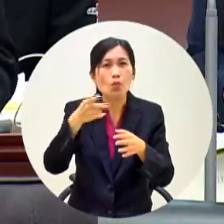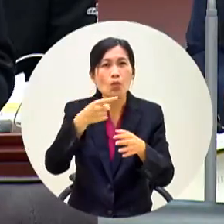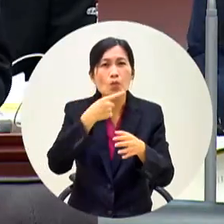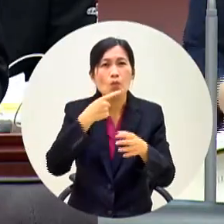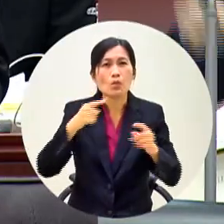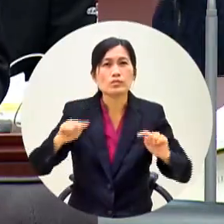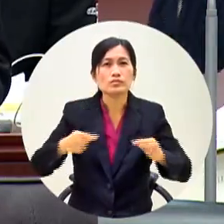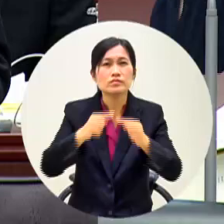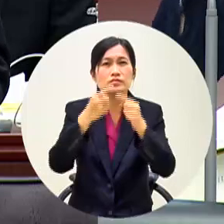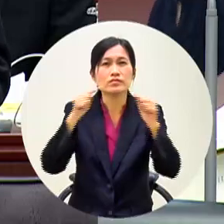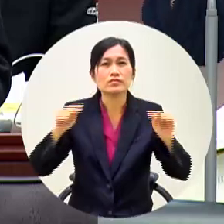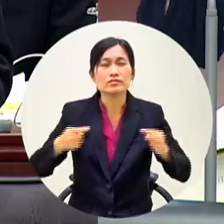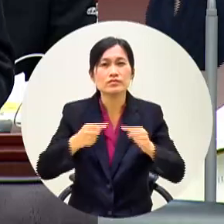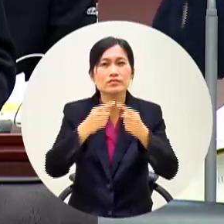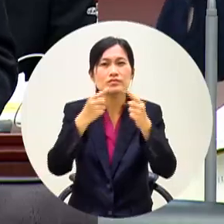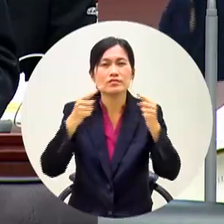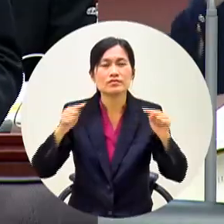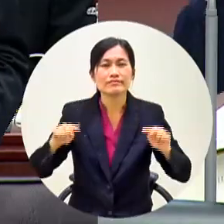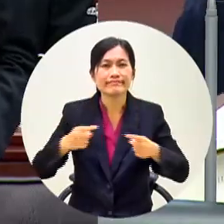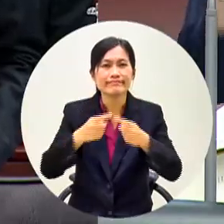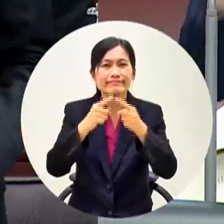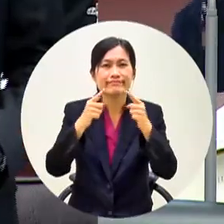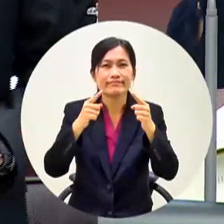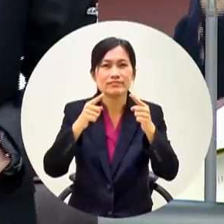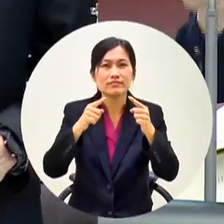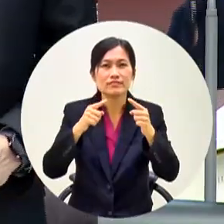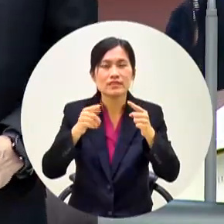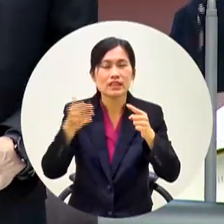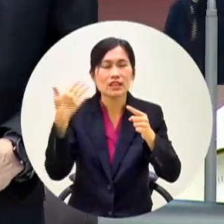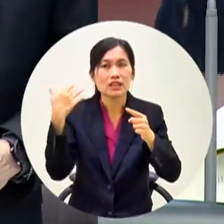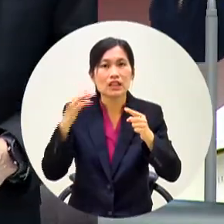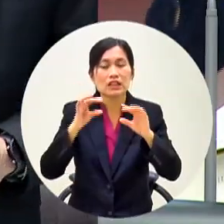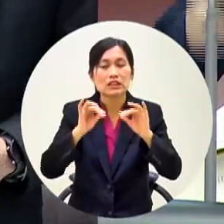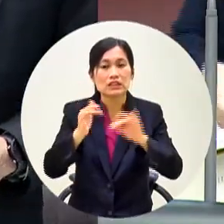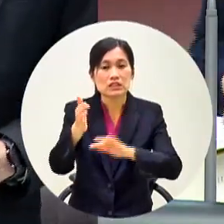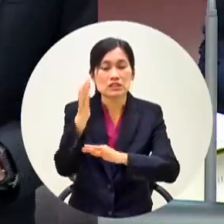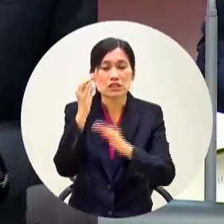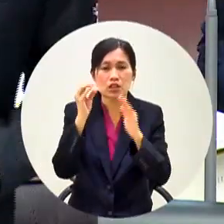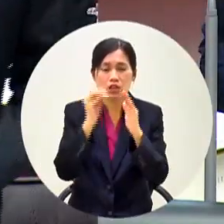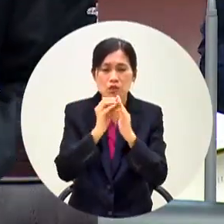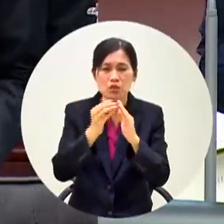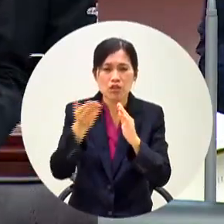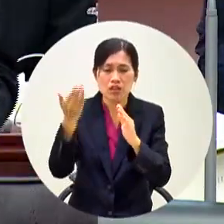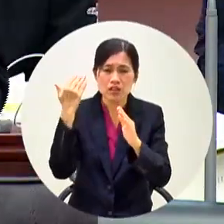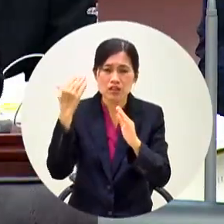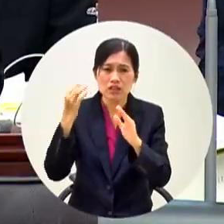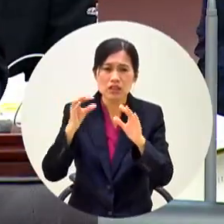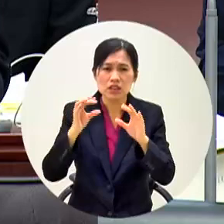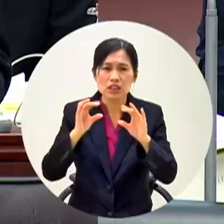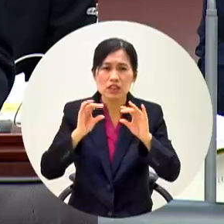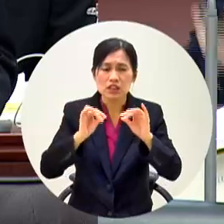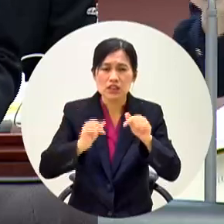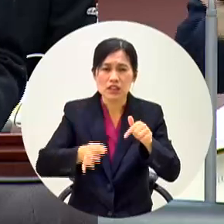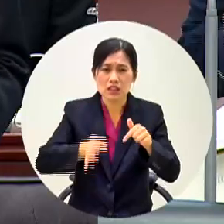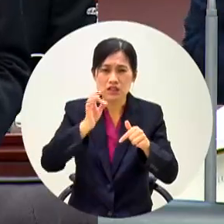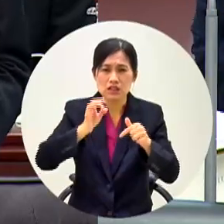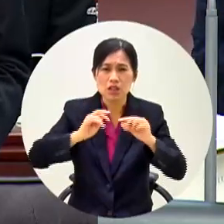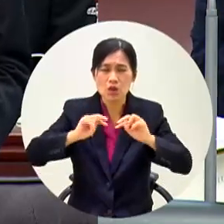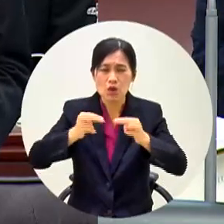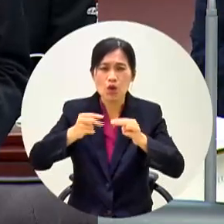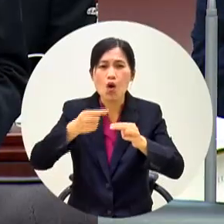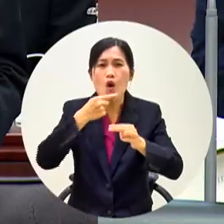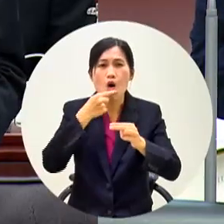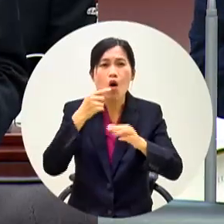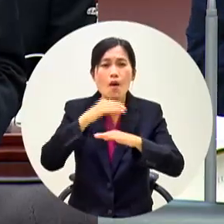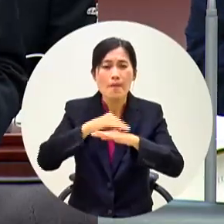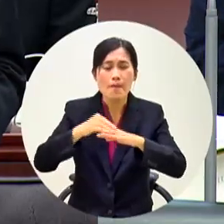村之前， 同样的 地政局都还为了当地的地价重新调整过一次。大林埔红毛港迁